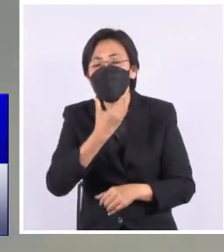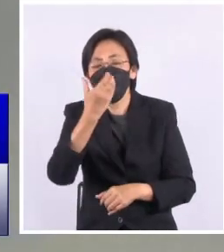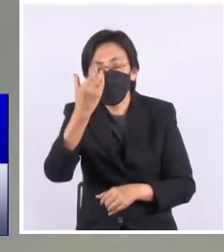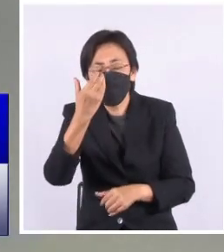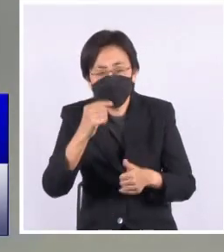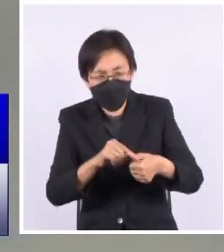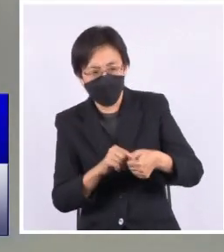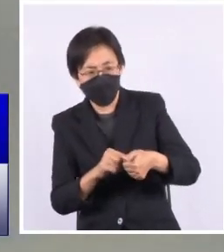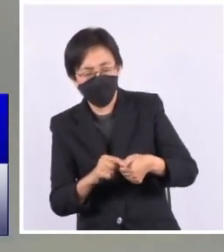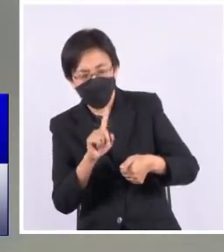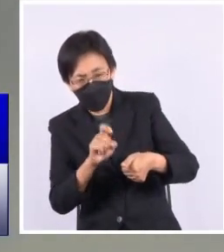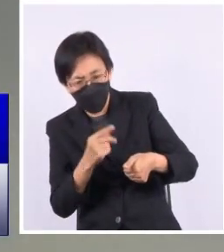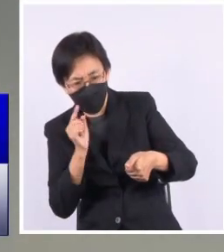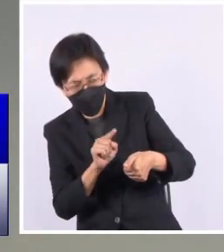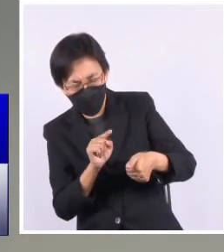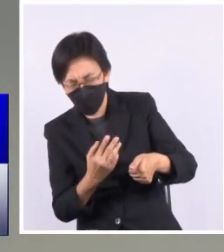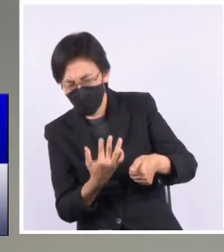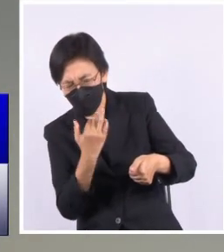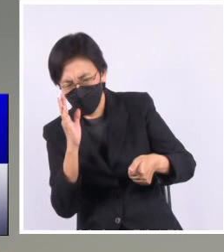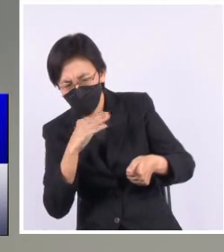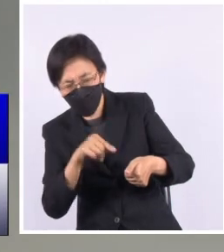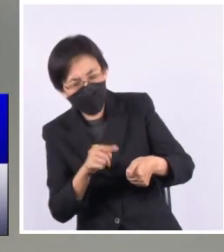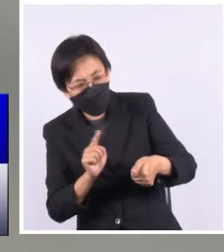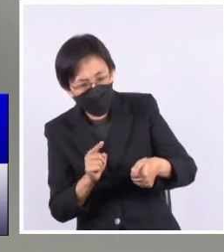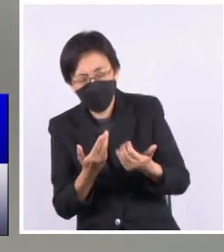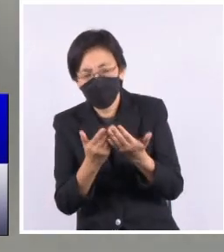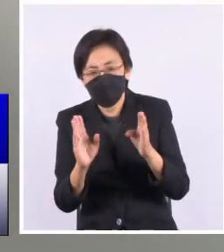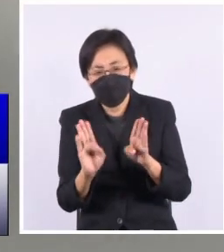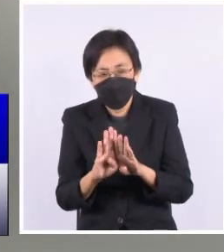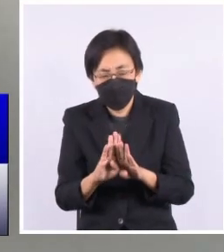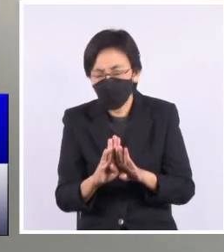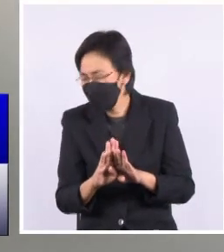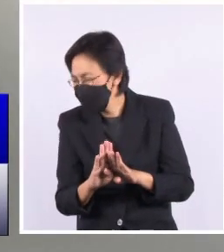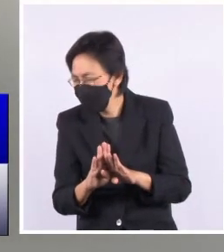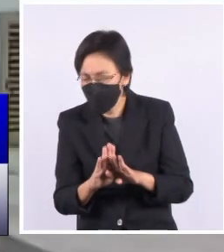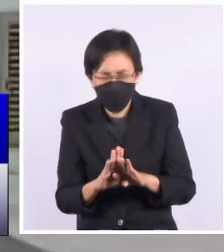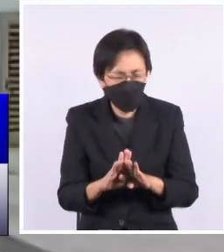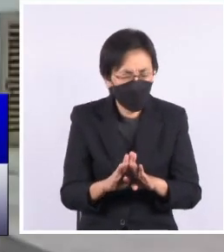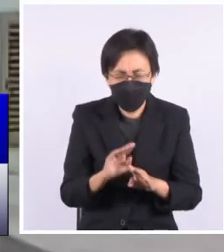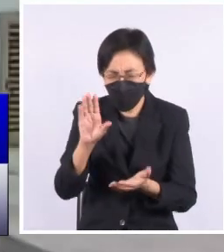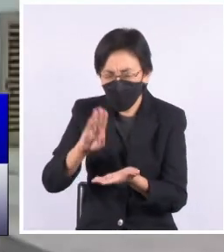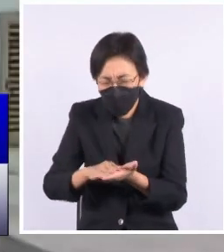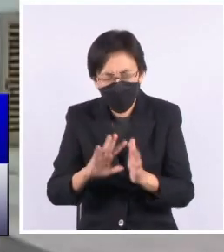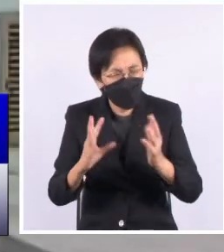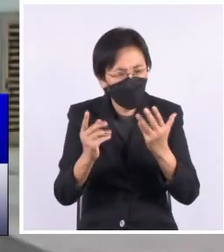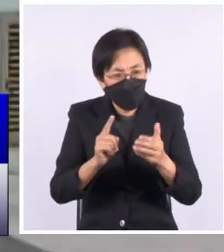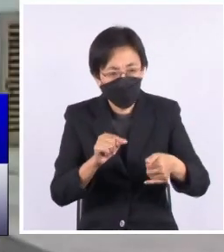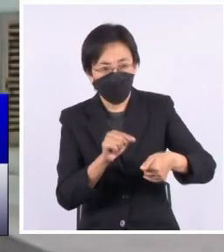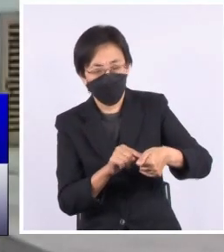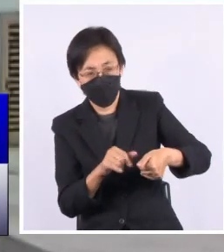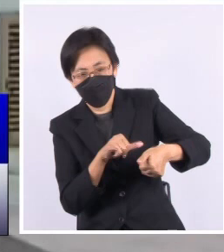การสอบสวนพบในก็ว่าศพดังก็เป็นชายคนนึงที่ครอบครัวนั้นแจ้งหายตัวไปก่อนหน้านี้เลยครับแล้วพบเป็นศพอยู่ในรูปปั้นไดโนเสาร์